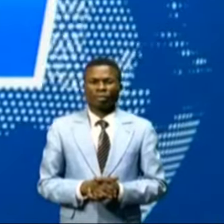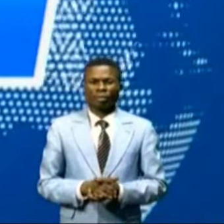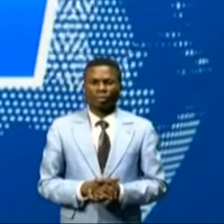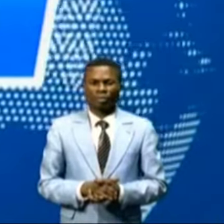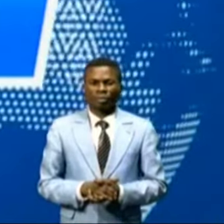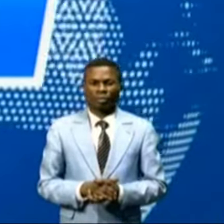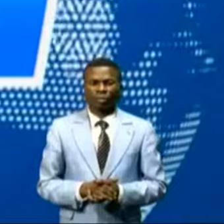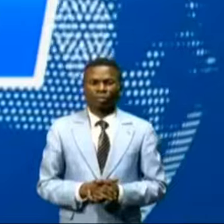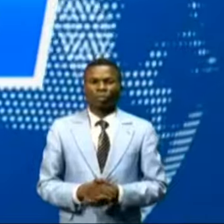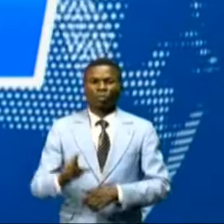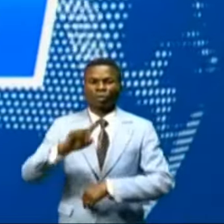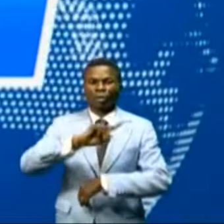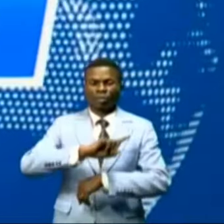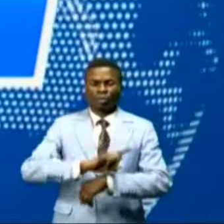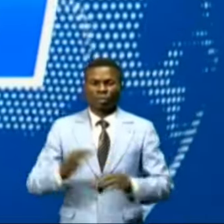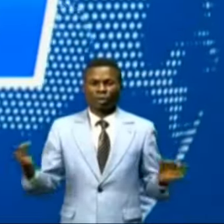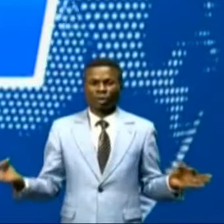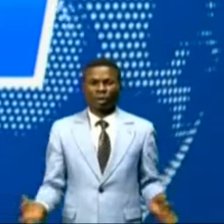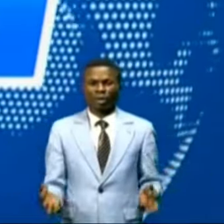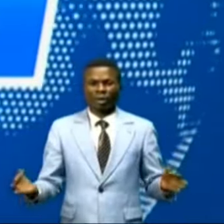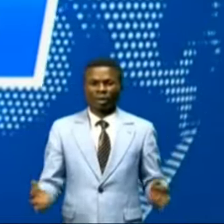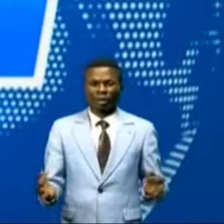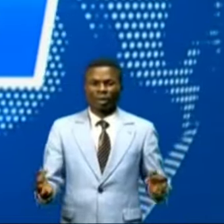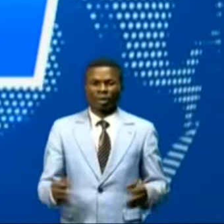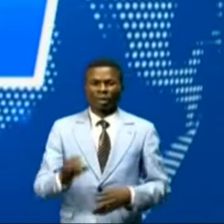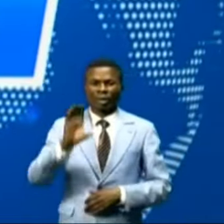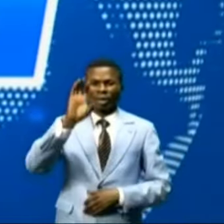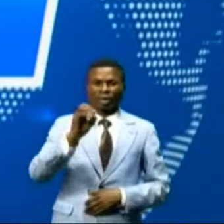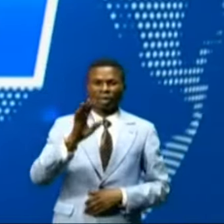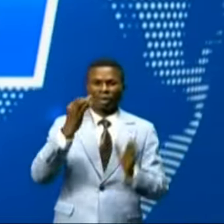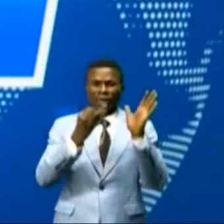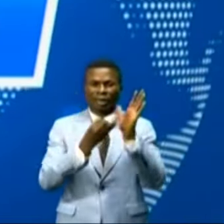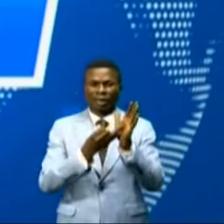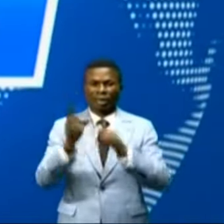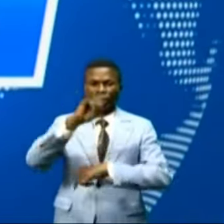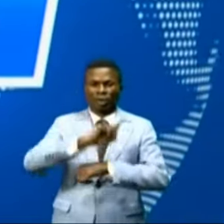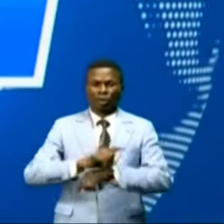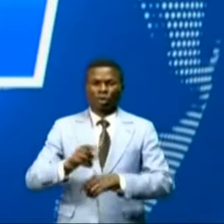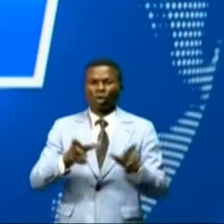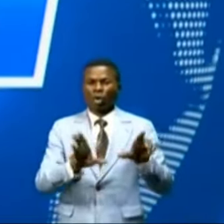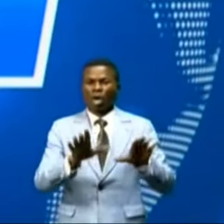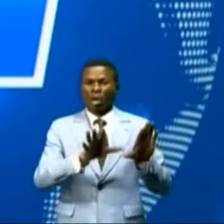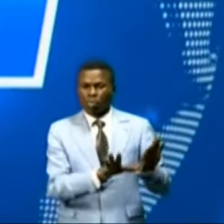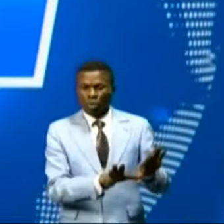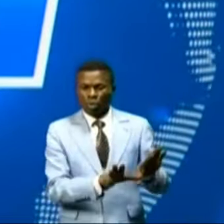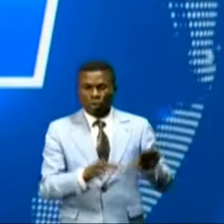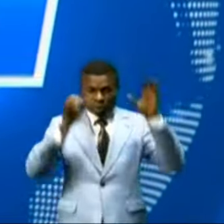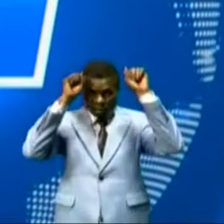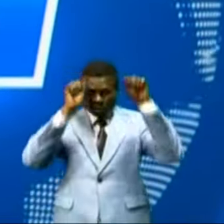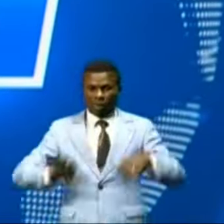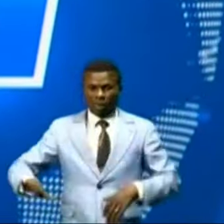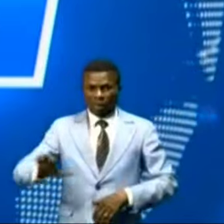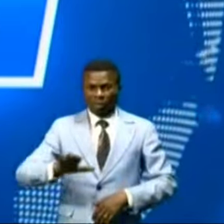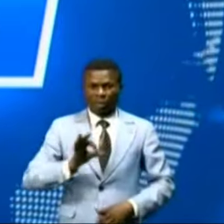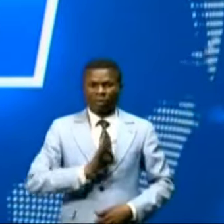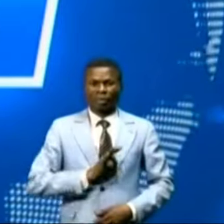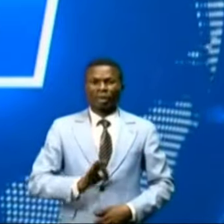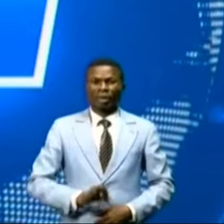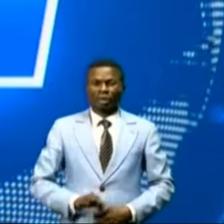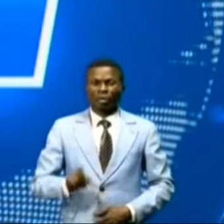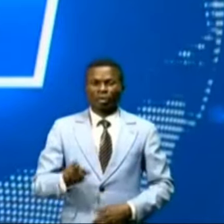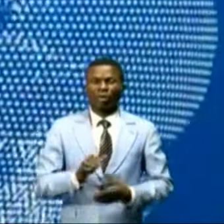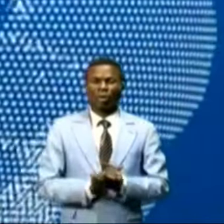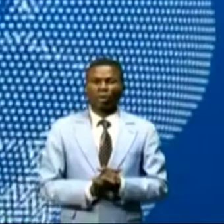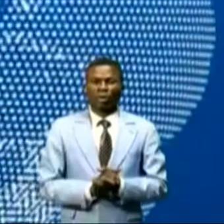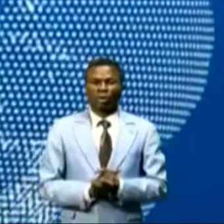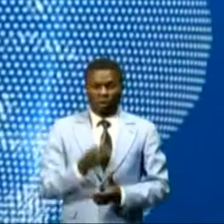C'est à l'occasion de la célébration de la 57e journée nationale du poisson que le président de la République, Félix-Antoine Tshisekedi Tshilombo,